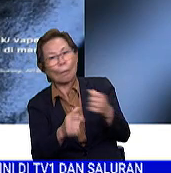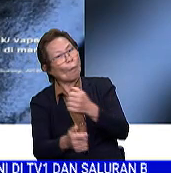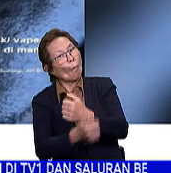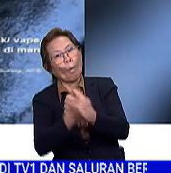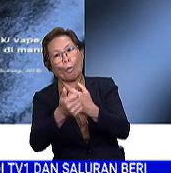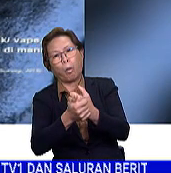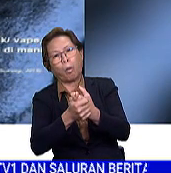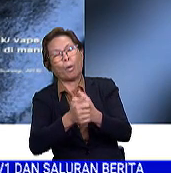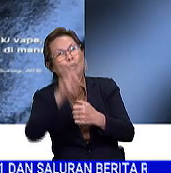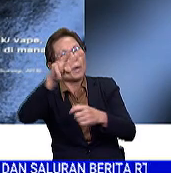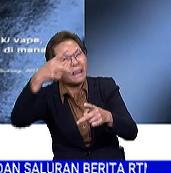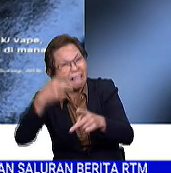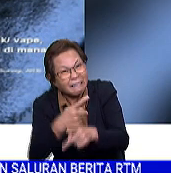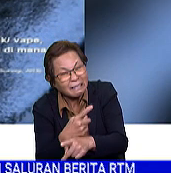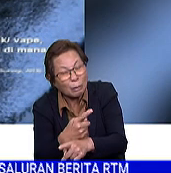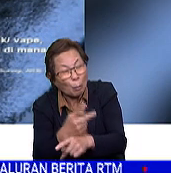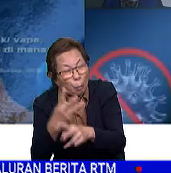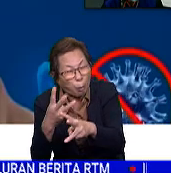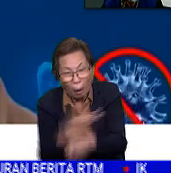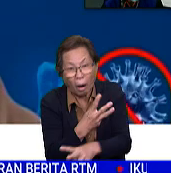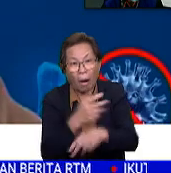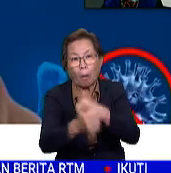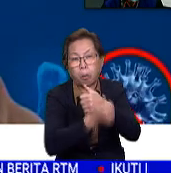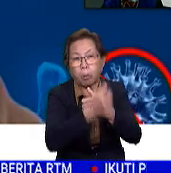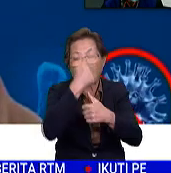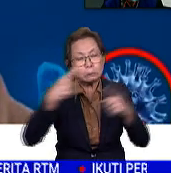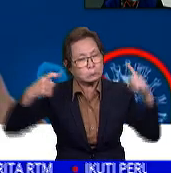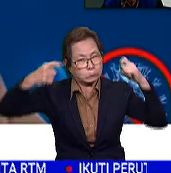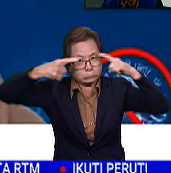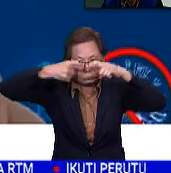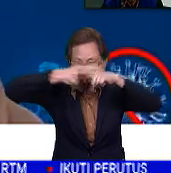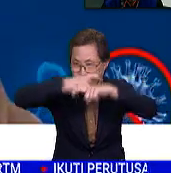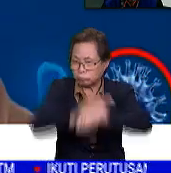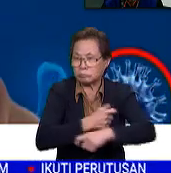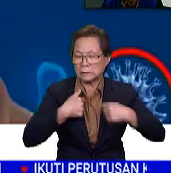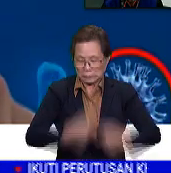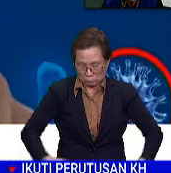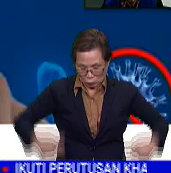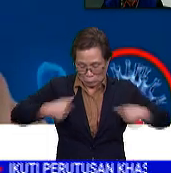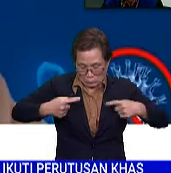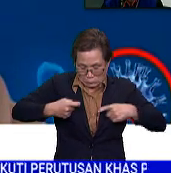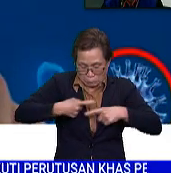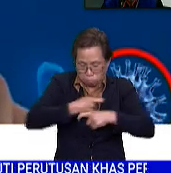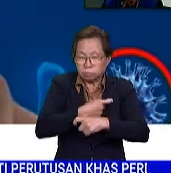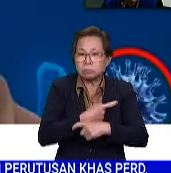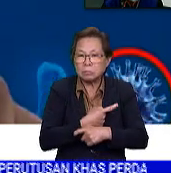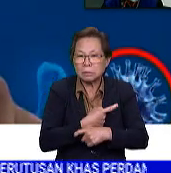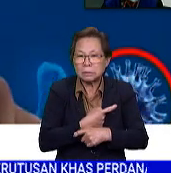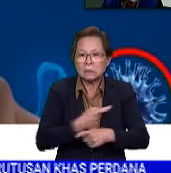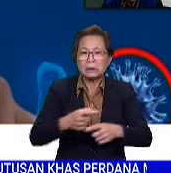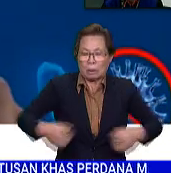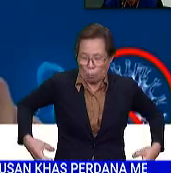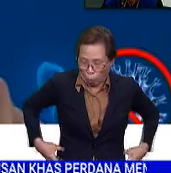berisiko hampir dua kali ganda untuk mendapat komplikasi paru-paru, kegagalan buah